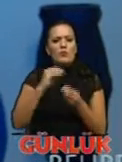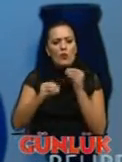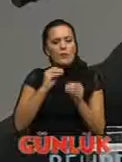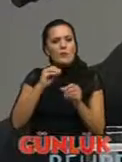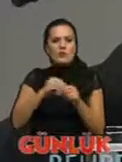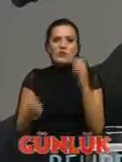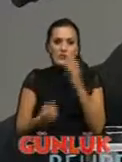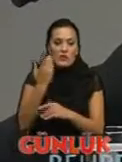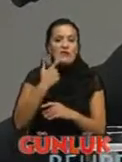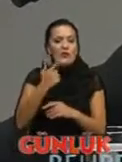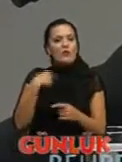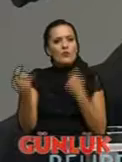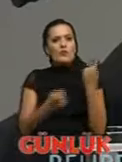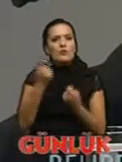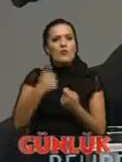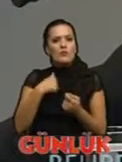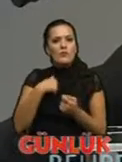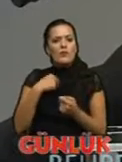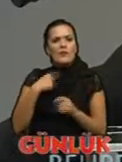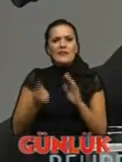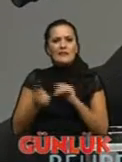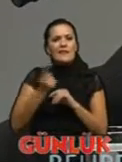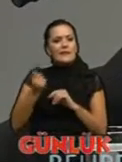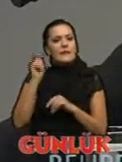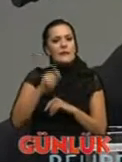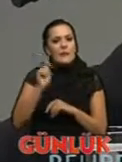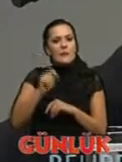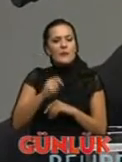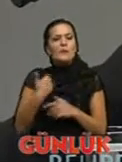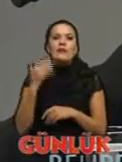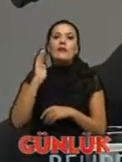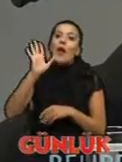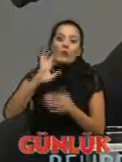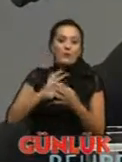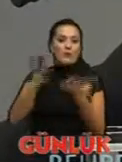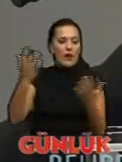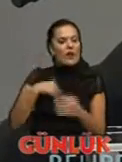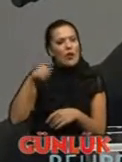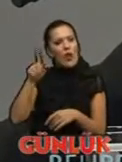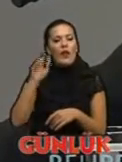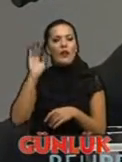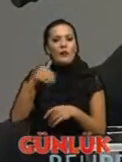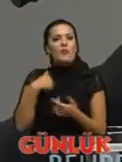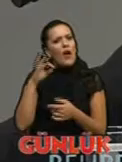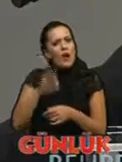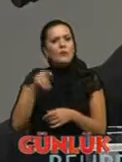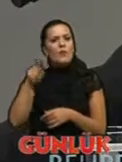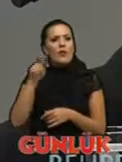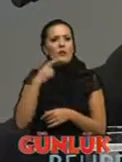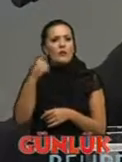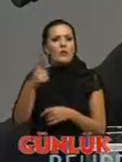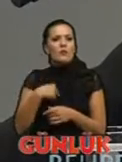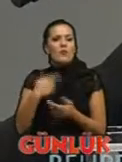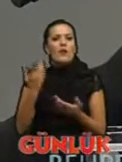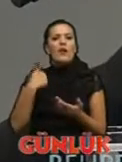problemini çıkartsınlar dedi, uğraşıyorum. Fıştıklıyorum yani ortalığı. Gelmiyorum, halledin öyle gelelim. Yani, tabii canım, aynen böyle.